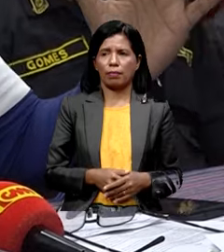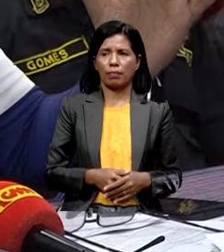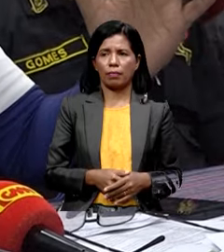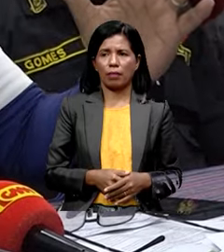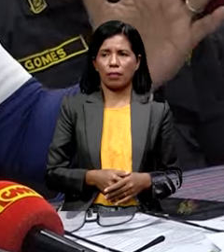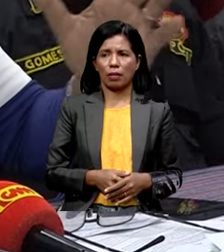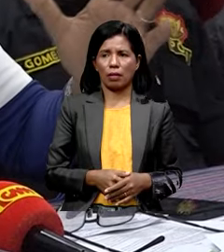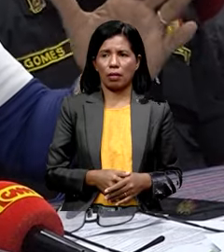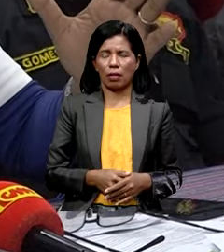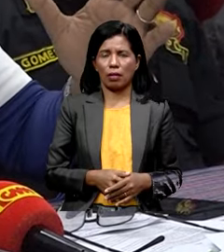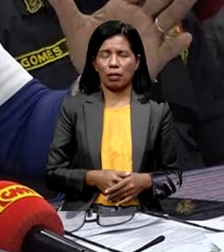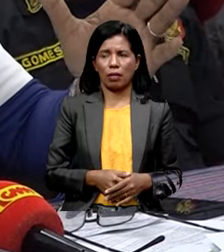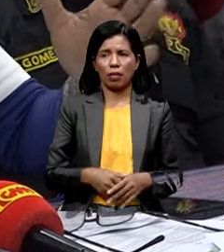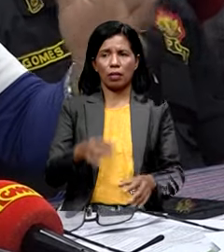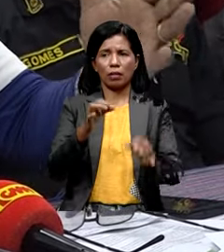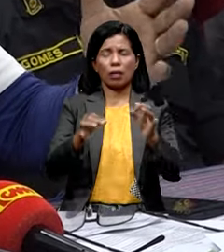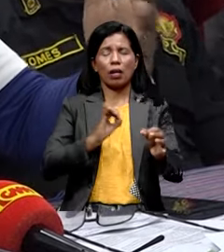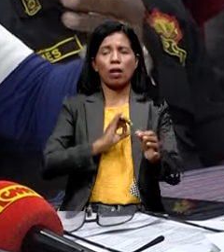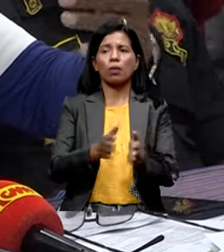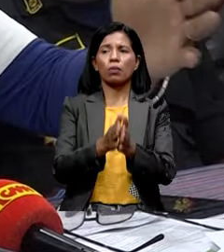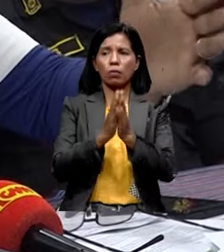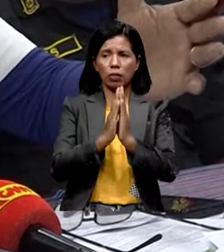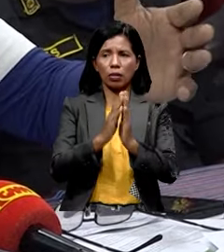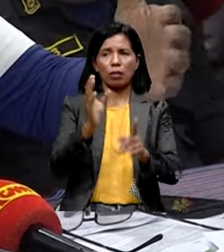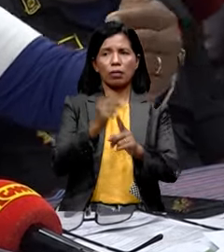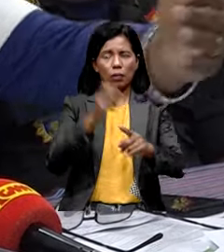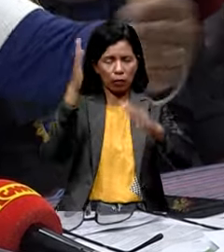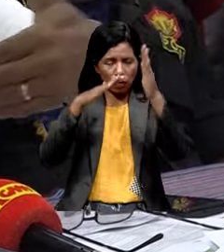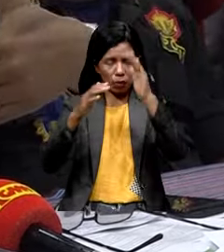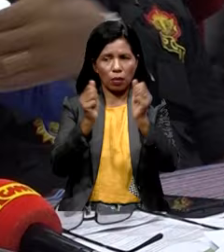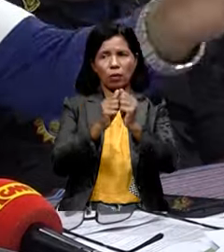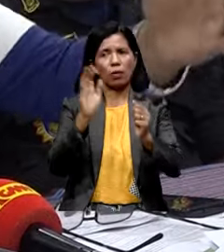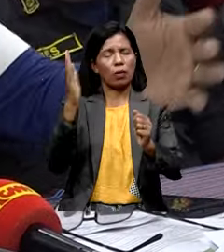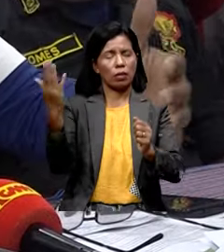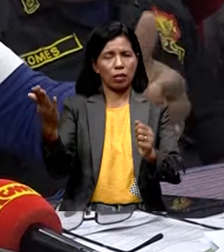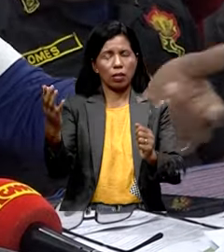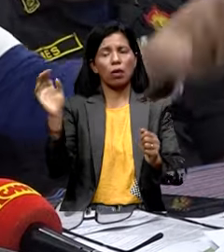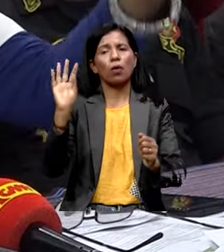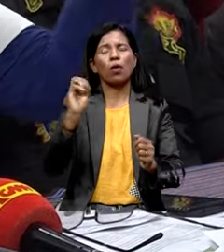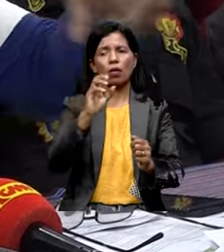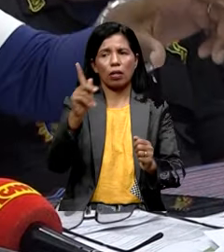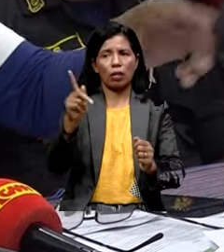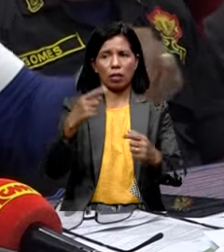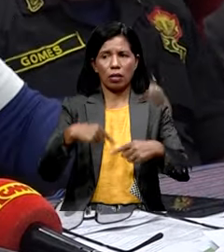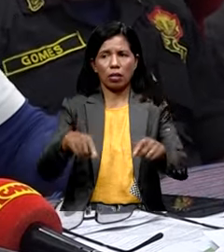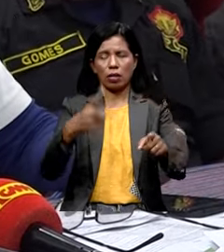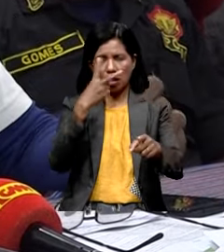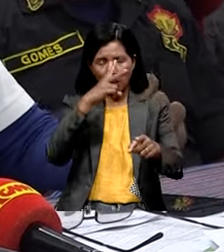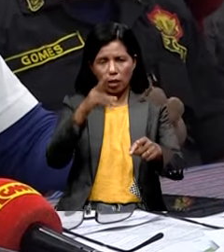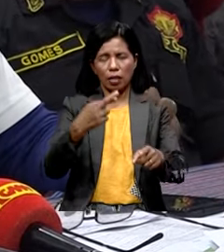Saya hanya husu per delete mak dia problem hau dia, ini problem. Tapi fila kurizi fal ni an